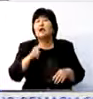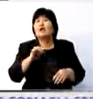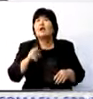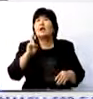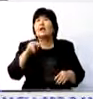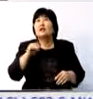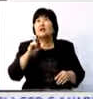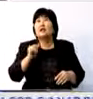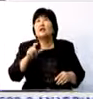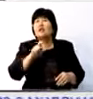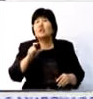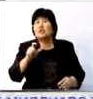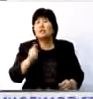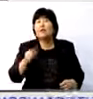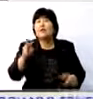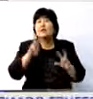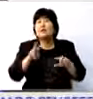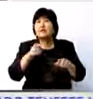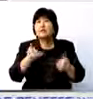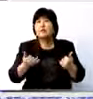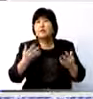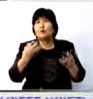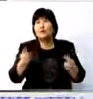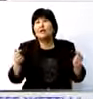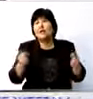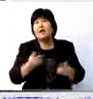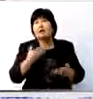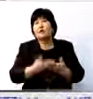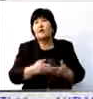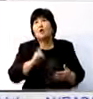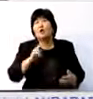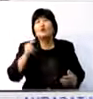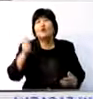клиникалық, эпидемиологиялық және зертханалық жолмен бүгінгі күнге нақтыланып отыр. Конго қырым геморрой қызбасы деп.